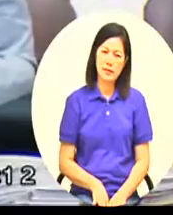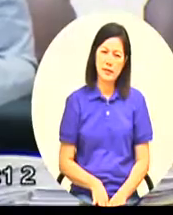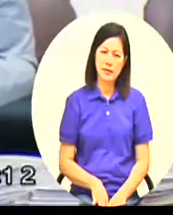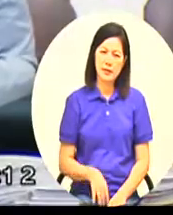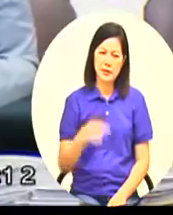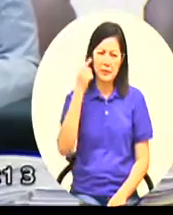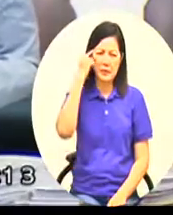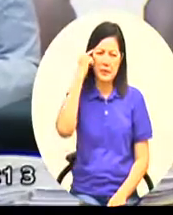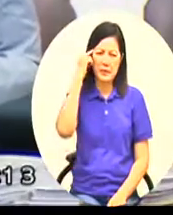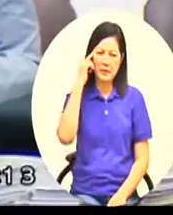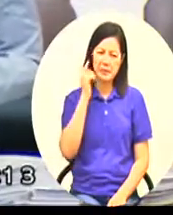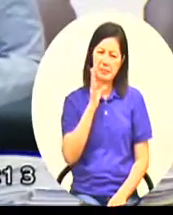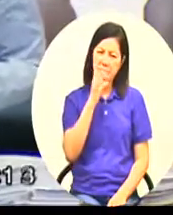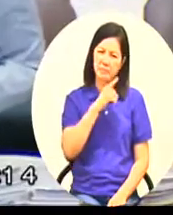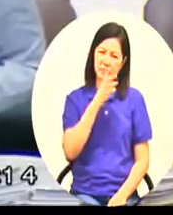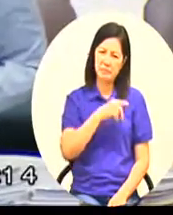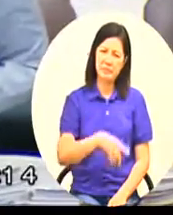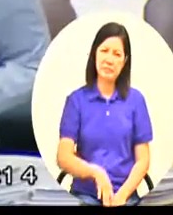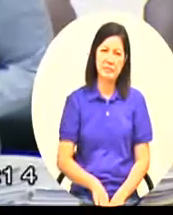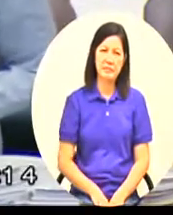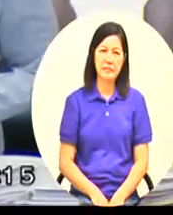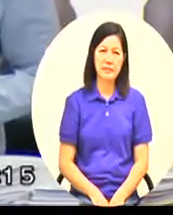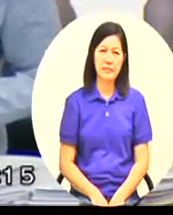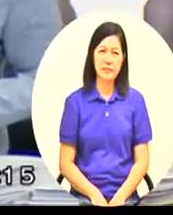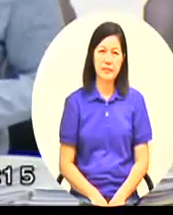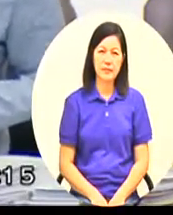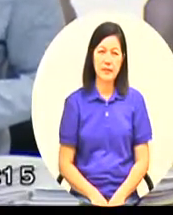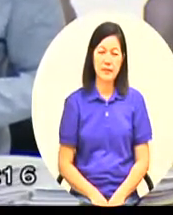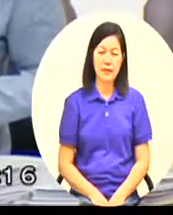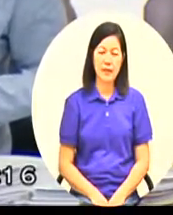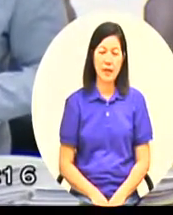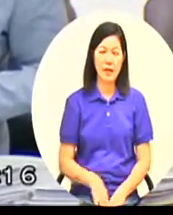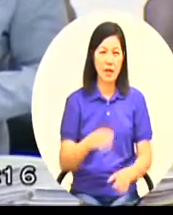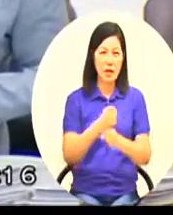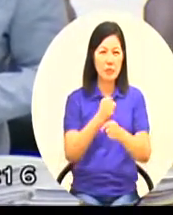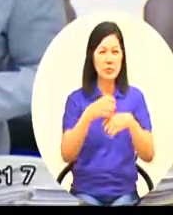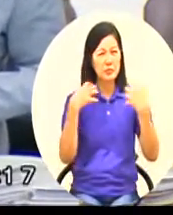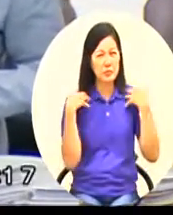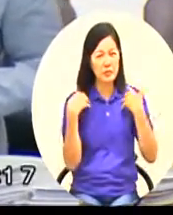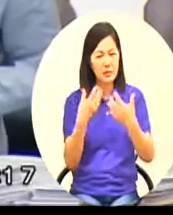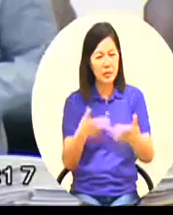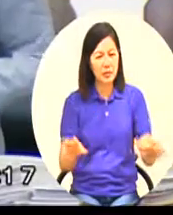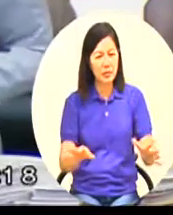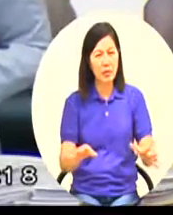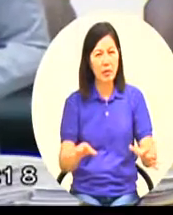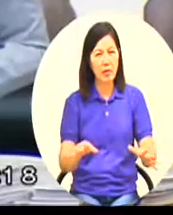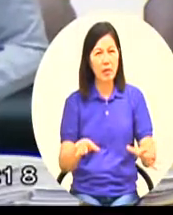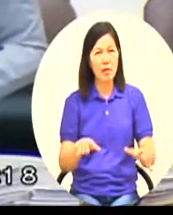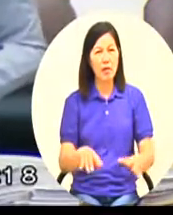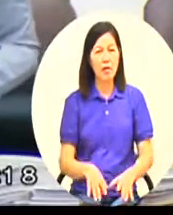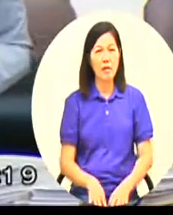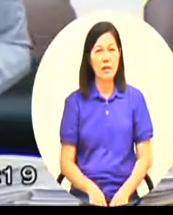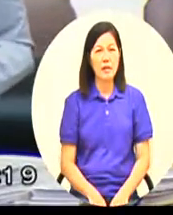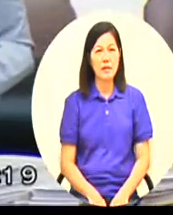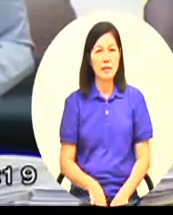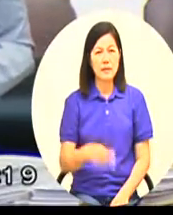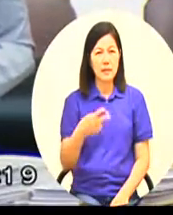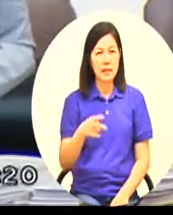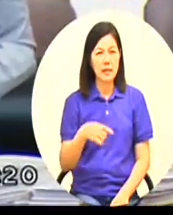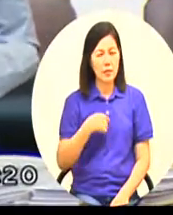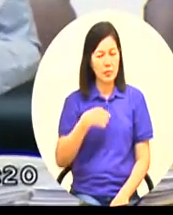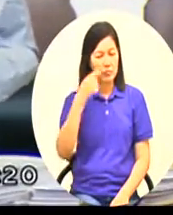常的不可思议啊！你看，因爱这哈侪物件对啦，这当然是一个枯手的画面。但是我认为